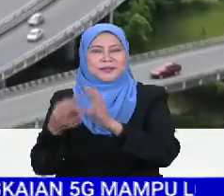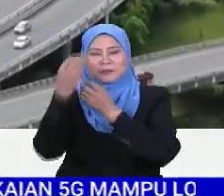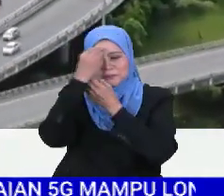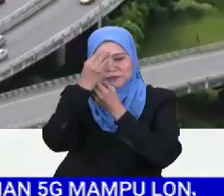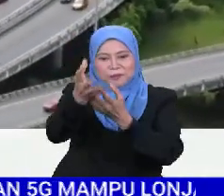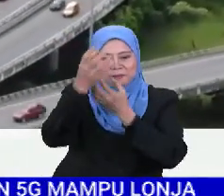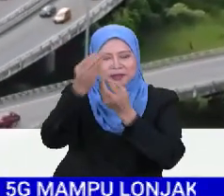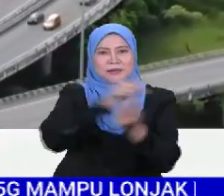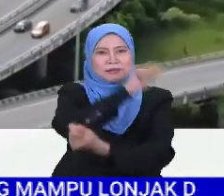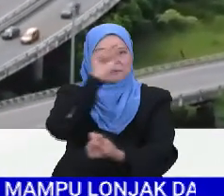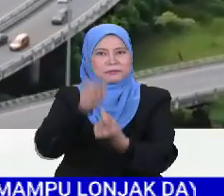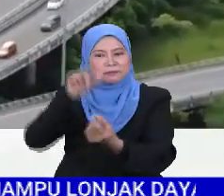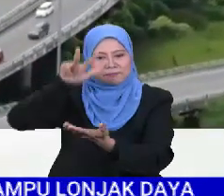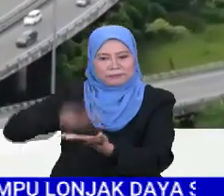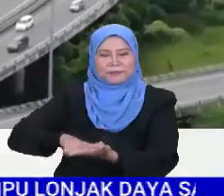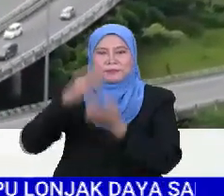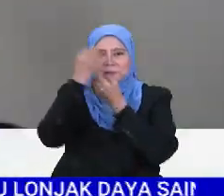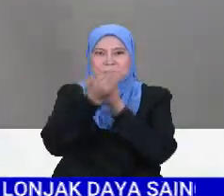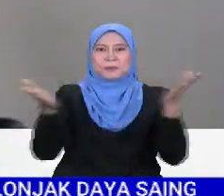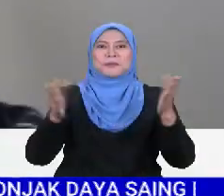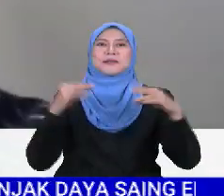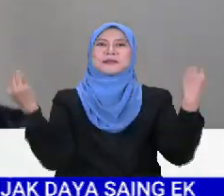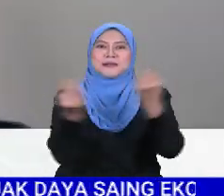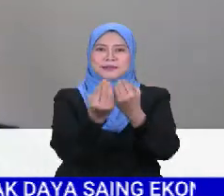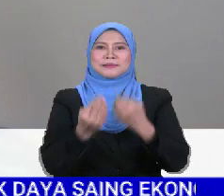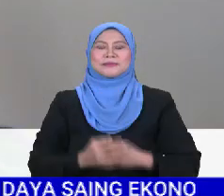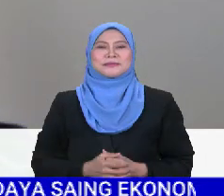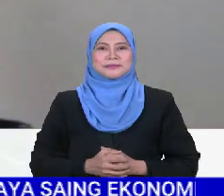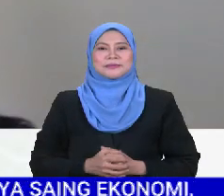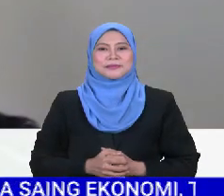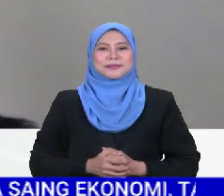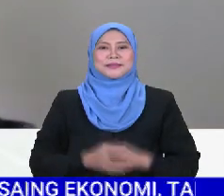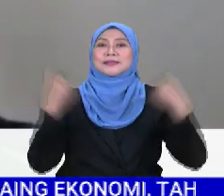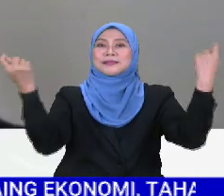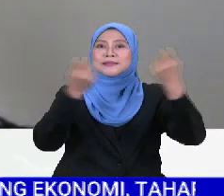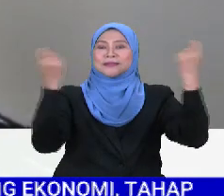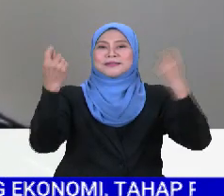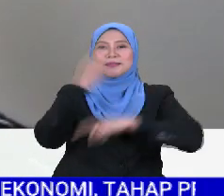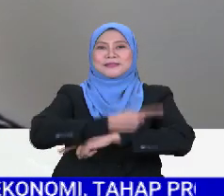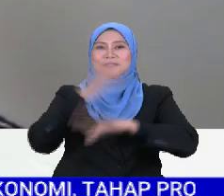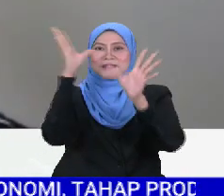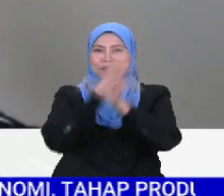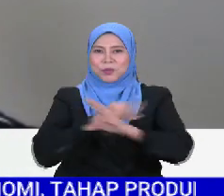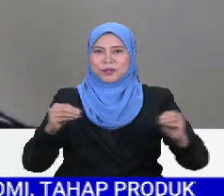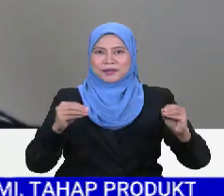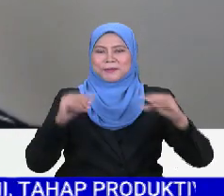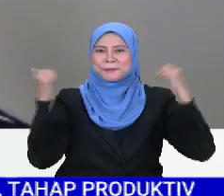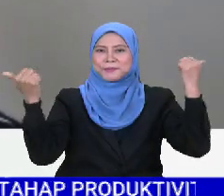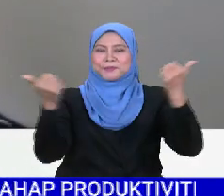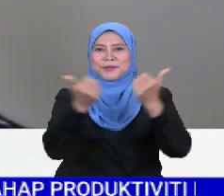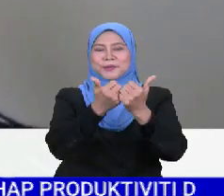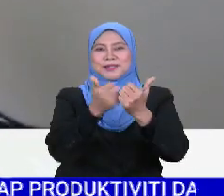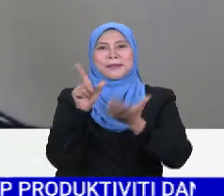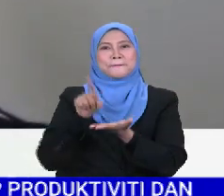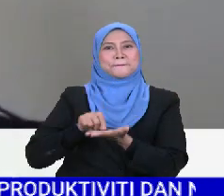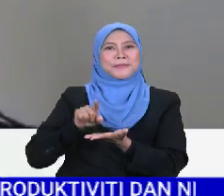yang tepat serta sahih kepada orang awam. Sempena Hari Sarawak tahun ini, kami dari Persatuan